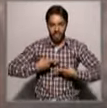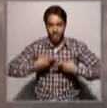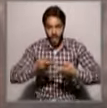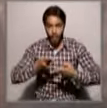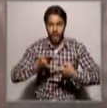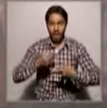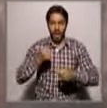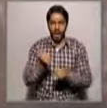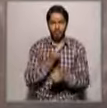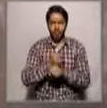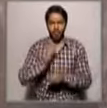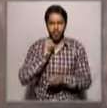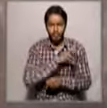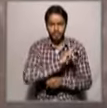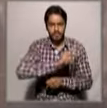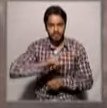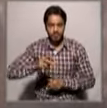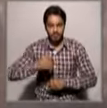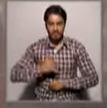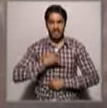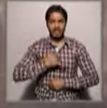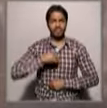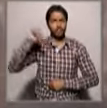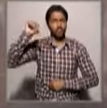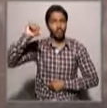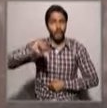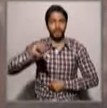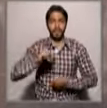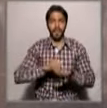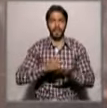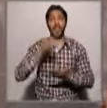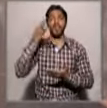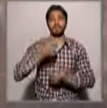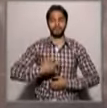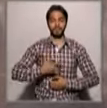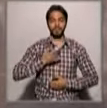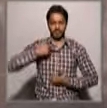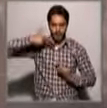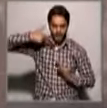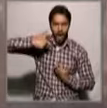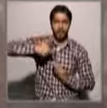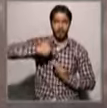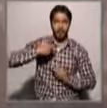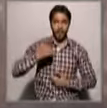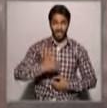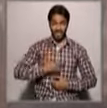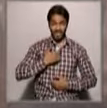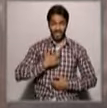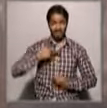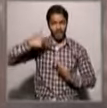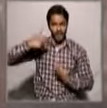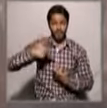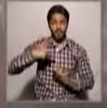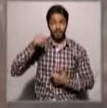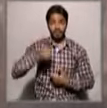بالعزم استقامت له وعلى كر. يعني المسائل لأحد السلف يقول يعني عالجت نفسي في